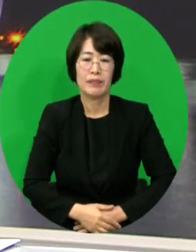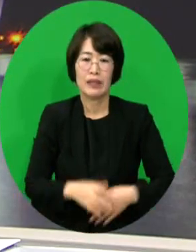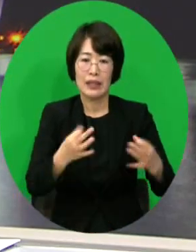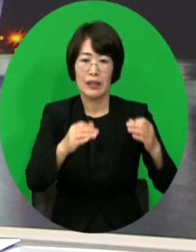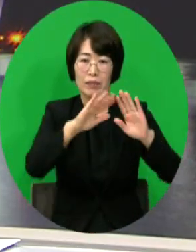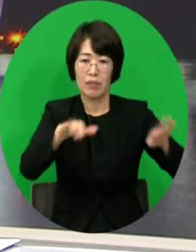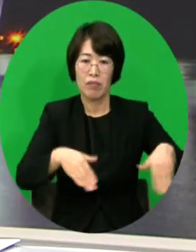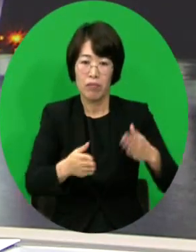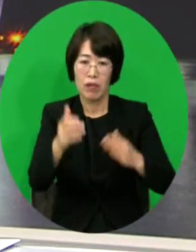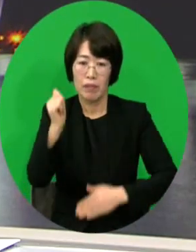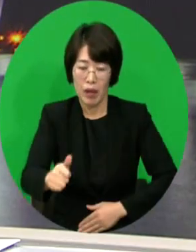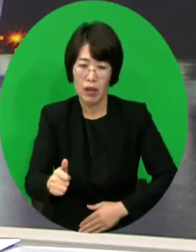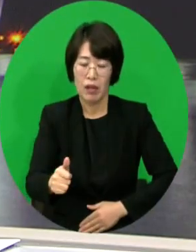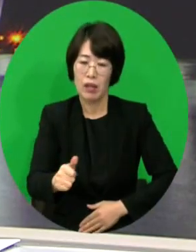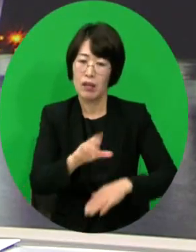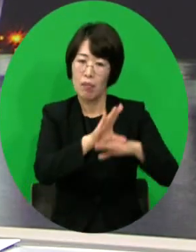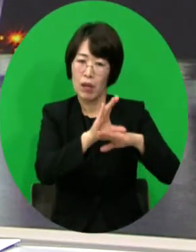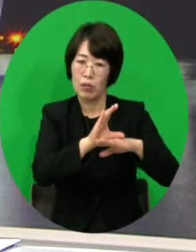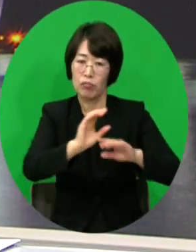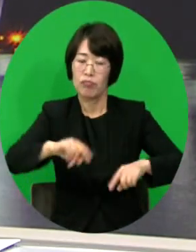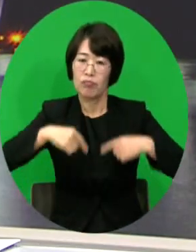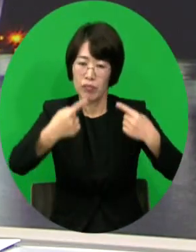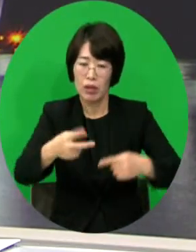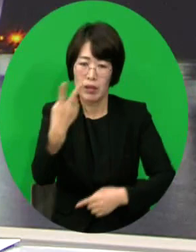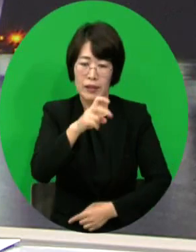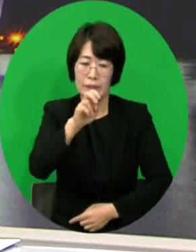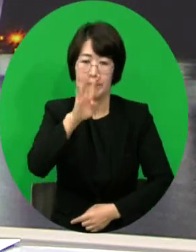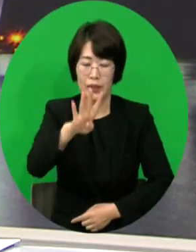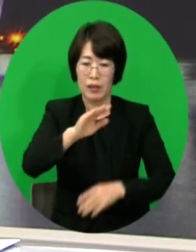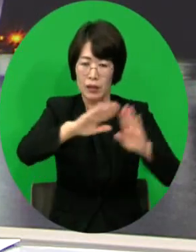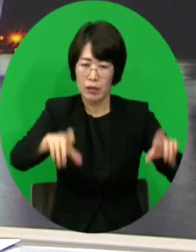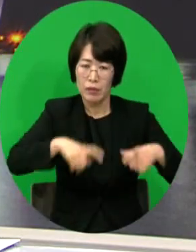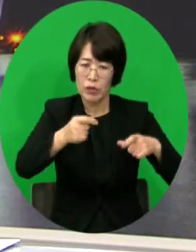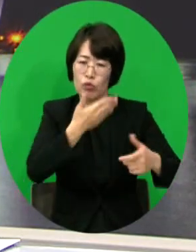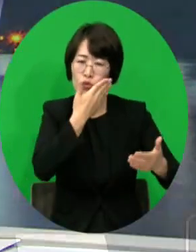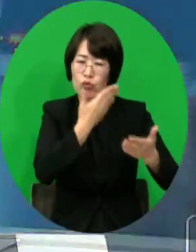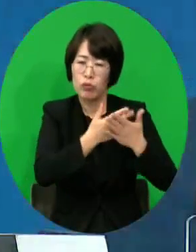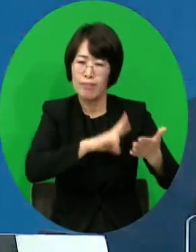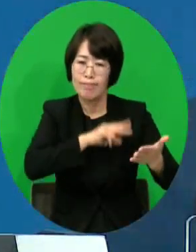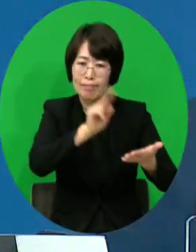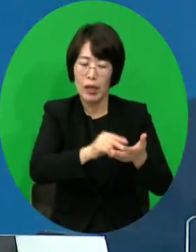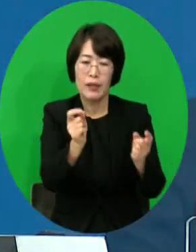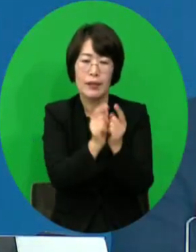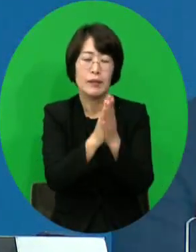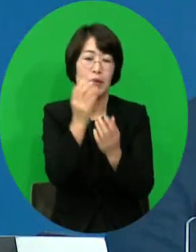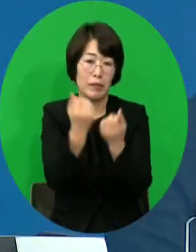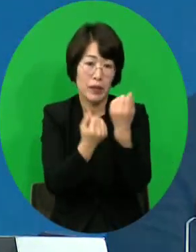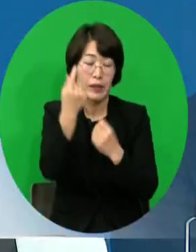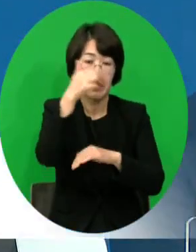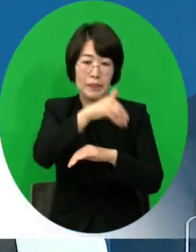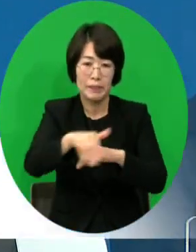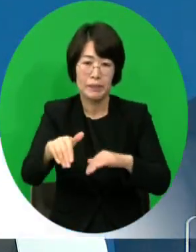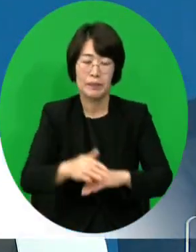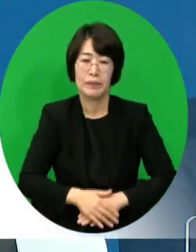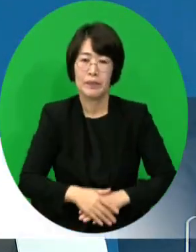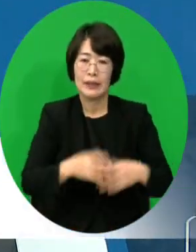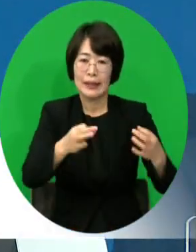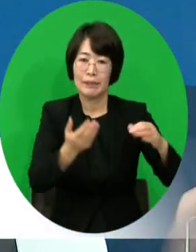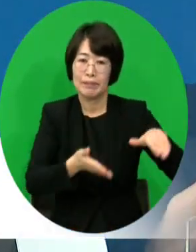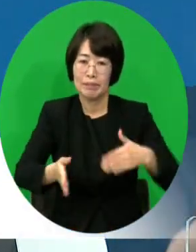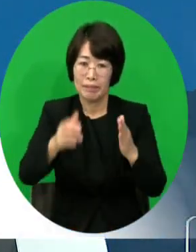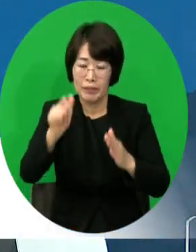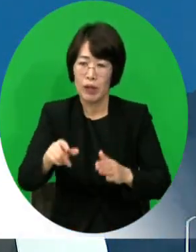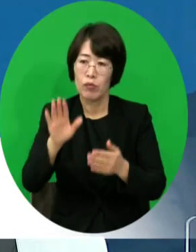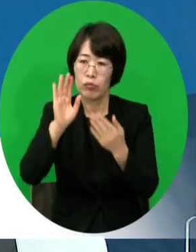김영록 전남지사가 생방송에 출연해 2024년 전남의 주요 현안을 직접 설명합니다. 김 지사는 잠시